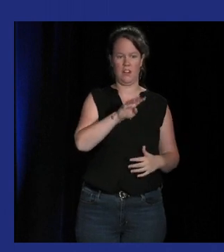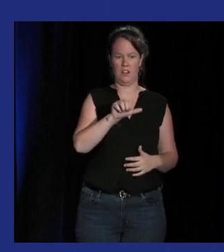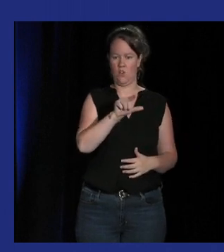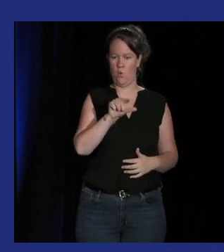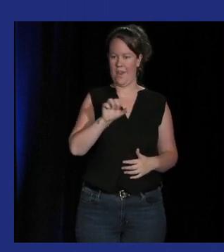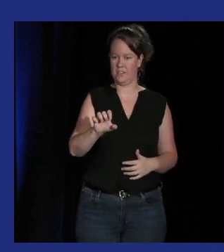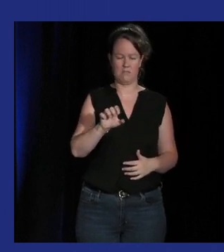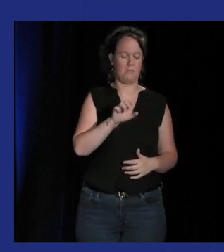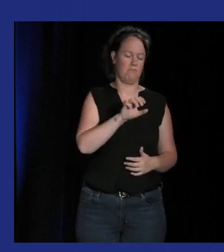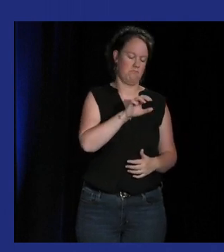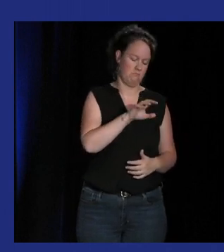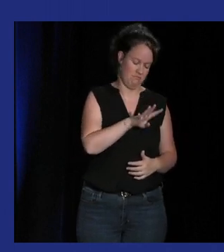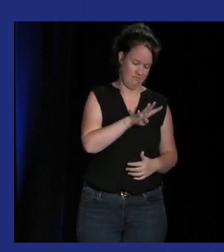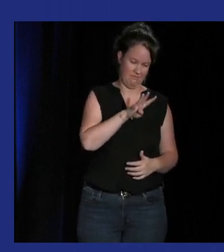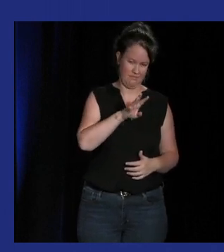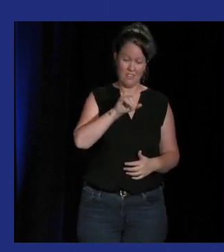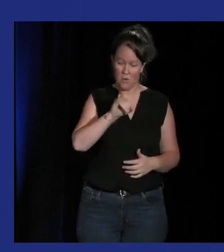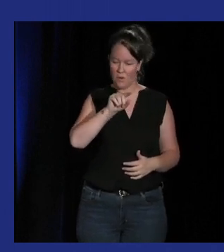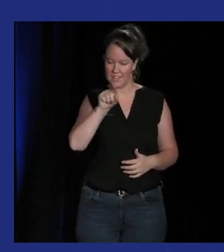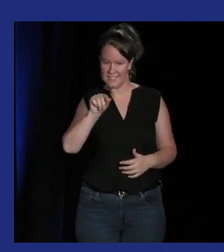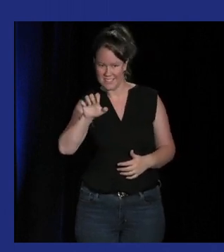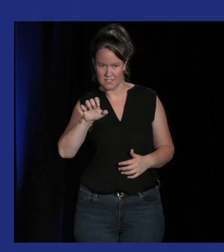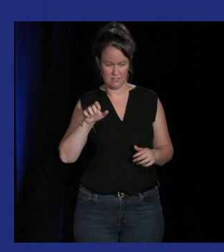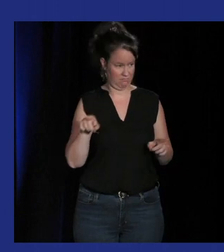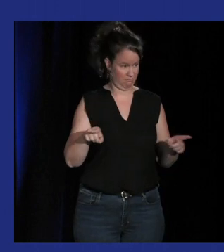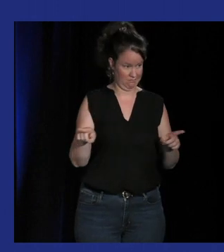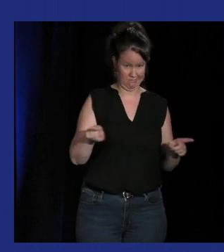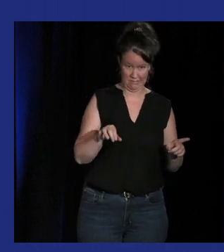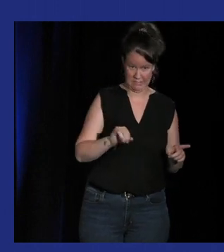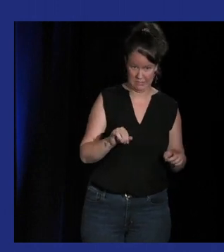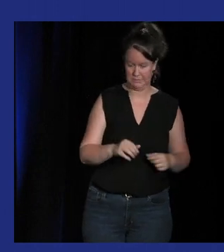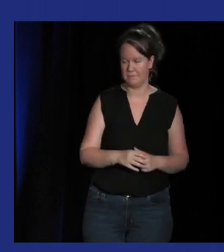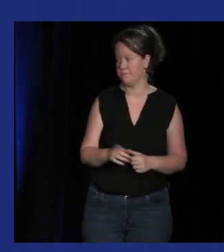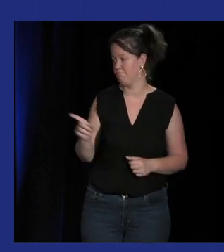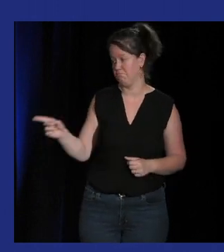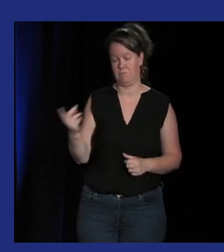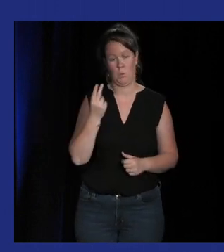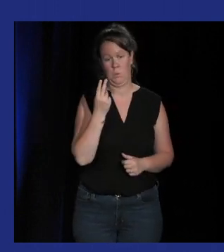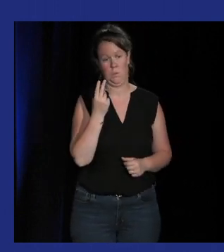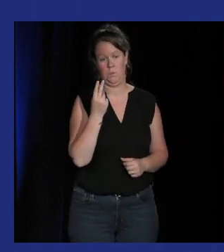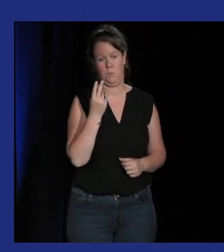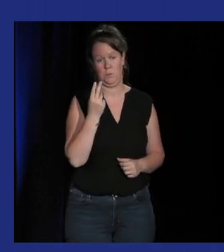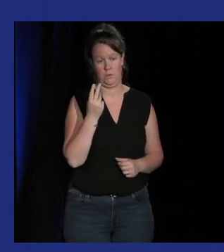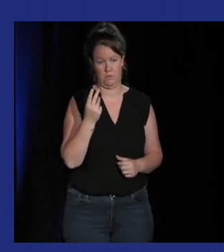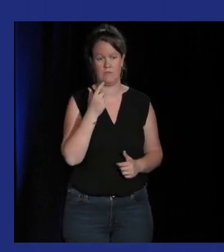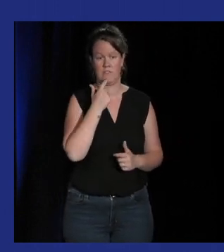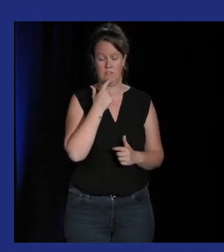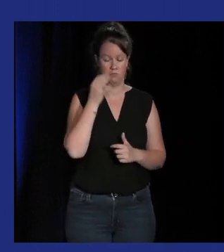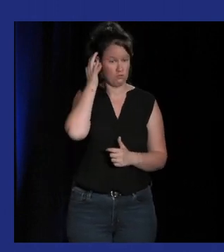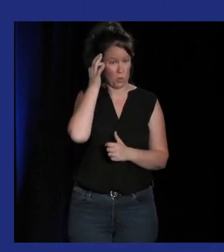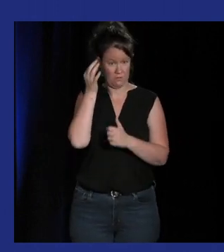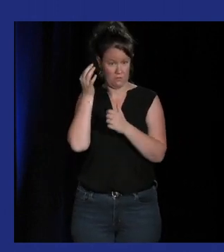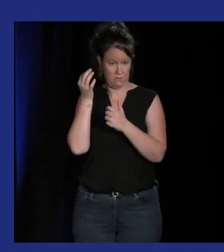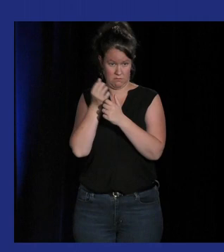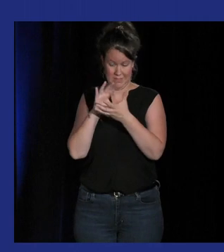c'est juste que la le son designer va intégrer des sons dans Waze typiquement donc va créer les